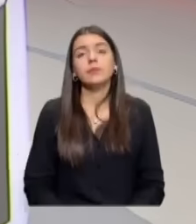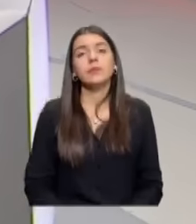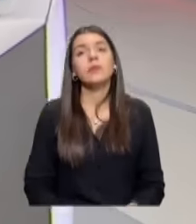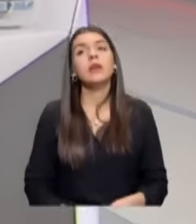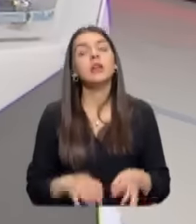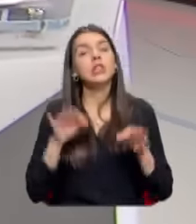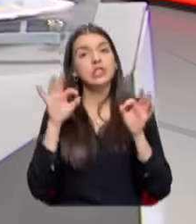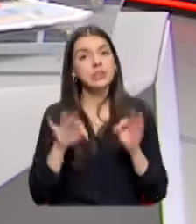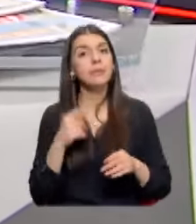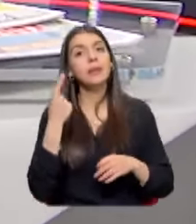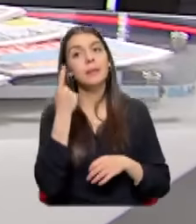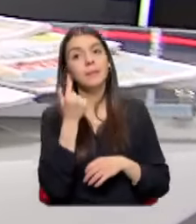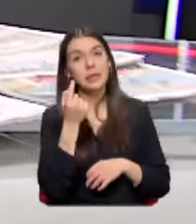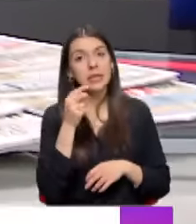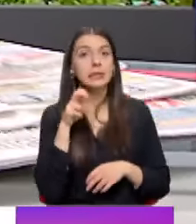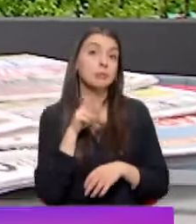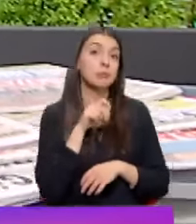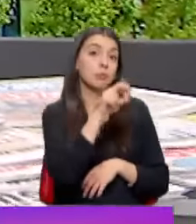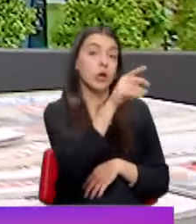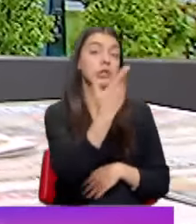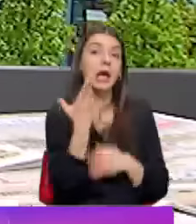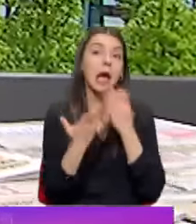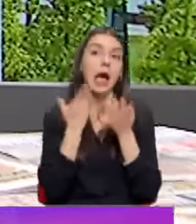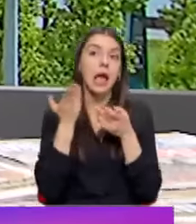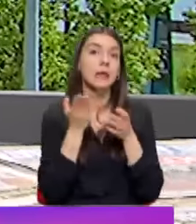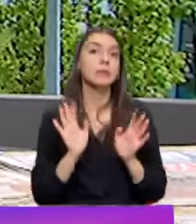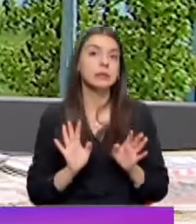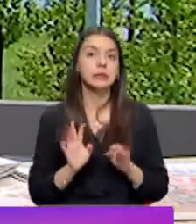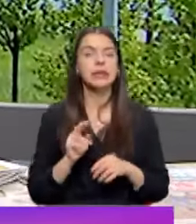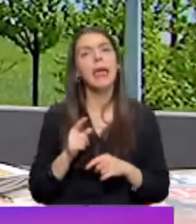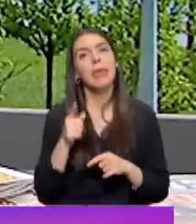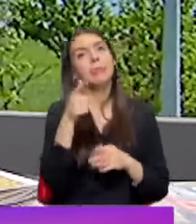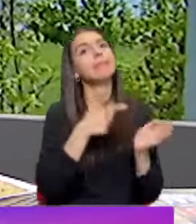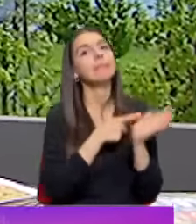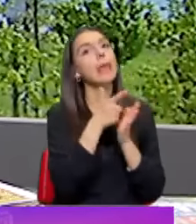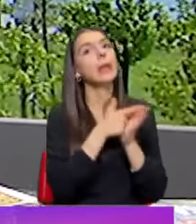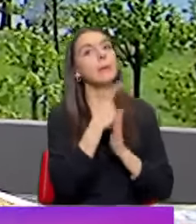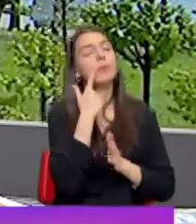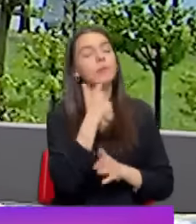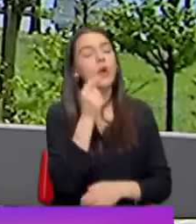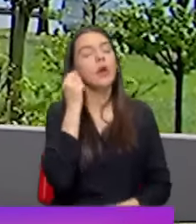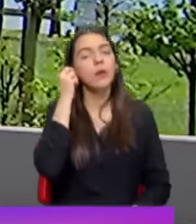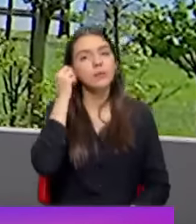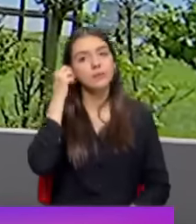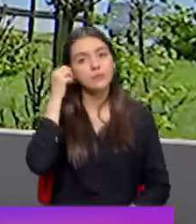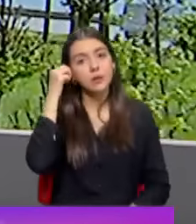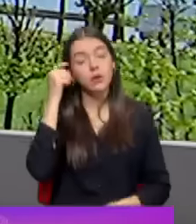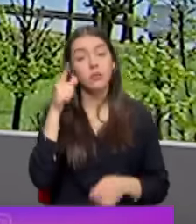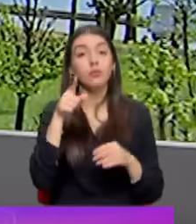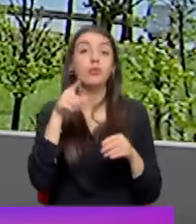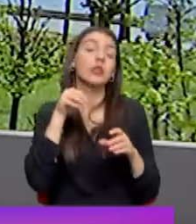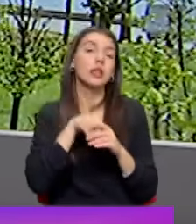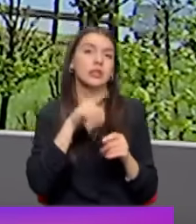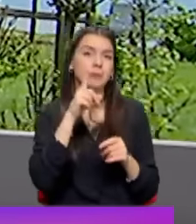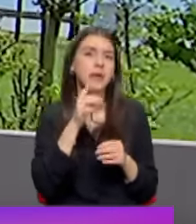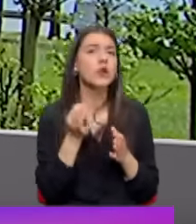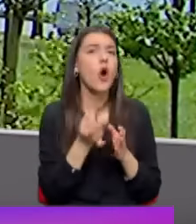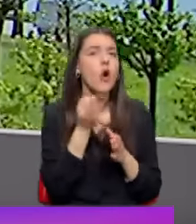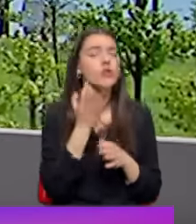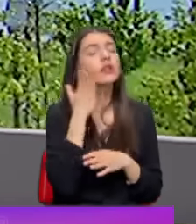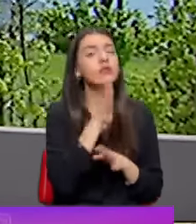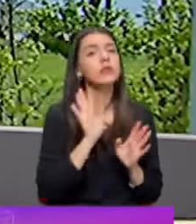Şimdi biraz böceklerden bahsetmek durumundayız. Tarımsal ölçekte sevgili izleyenler. Bunun için biraz Ordu'ya gideceğiz ama